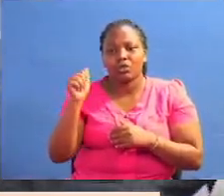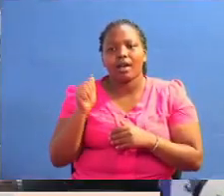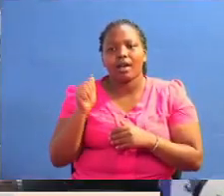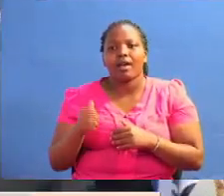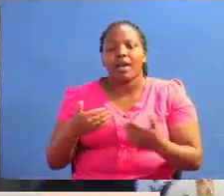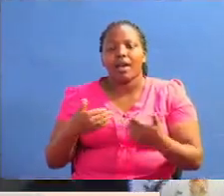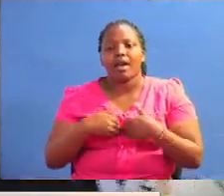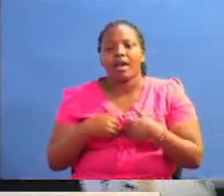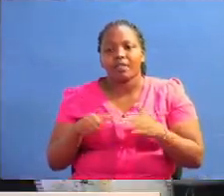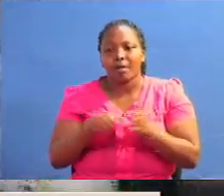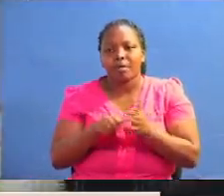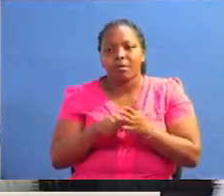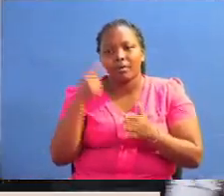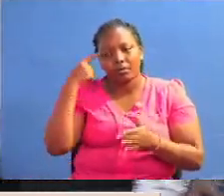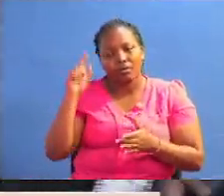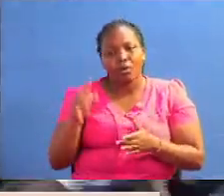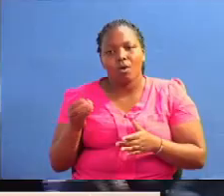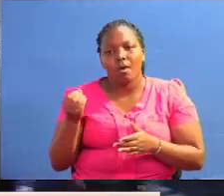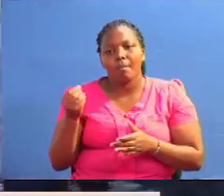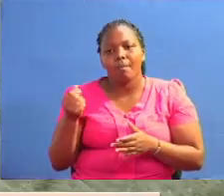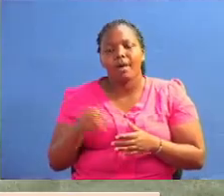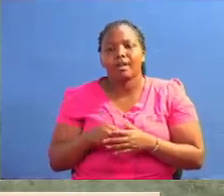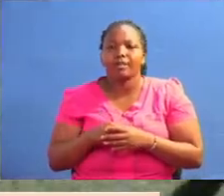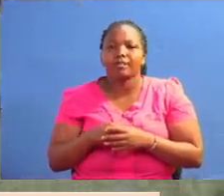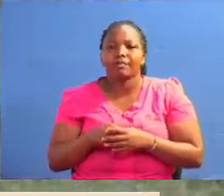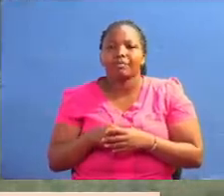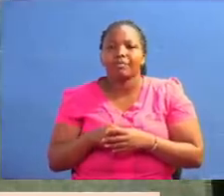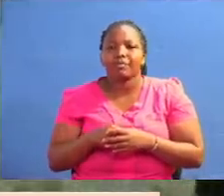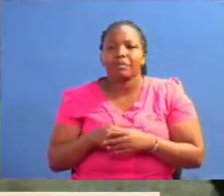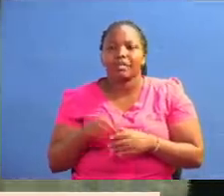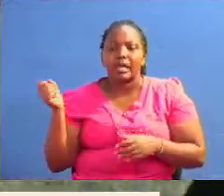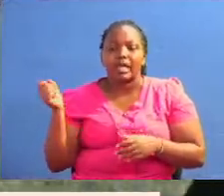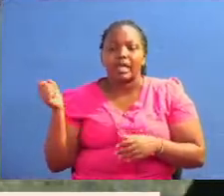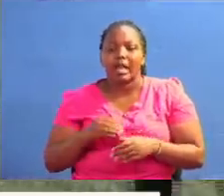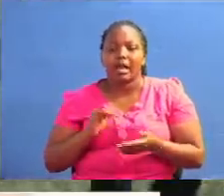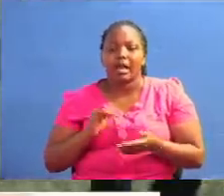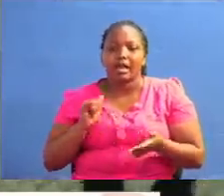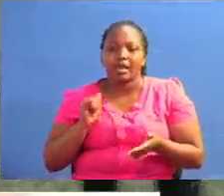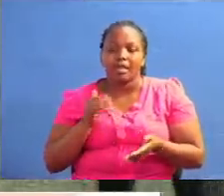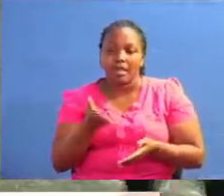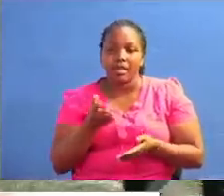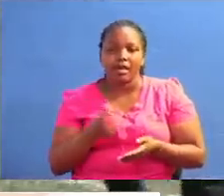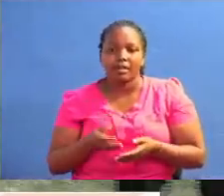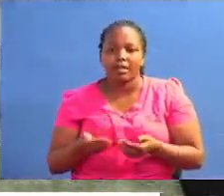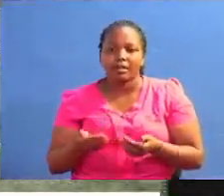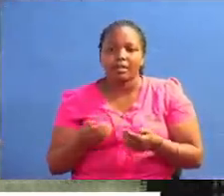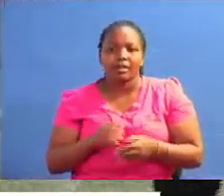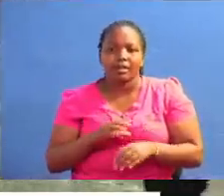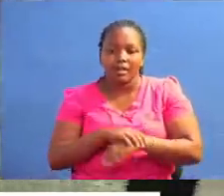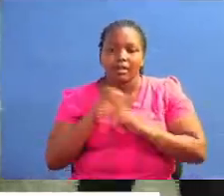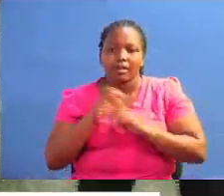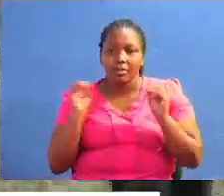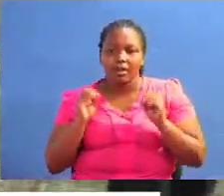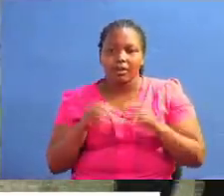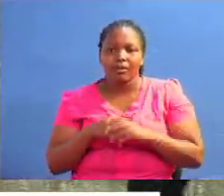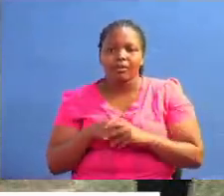kifedha baada ya kutopokea mishahara na marupurupu yao kwa kipindi cha miezi mitatu.